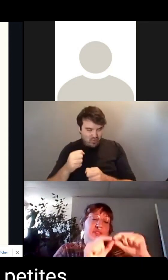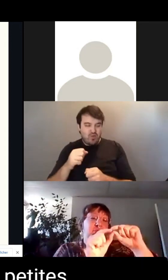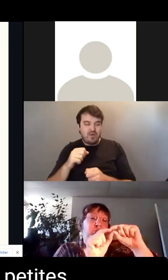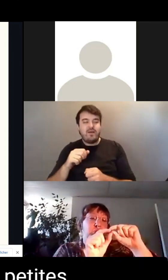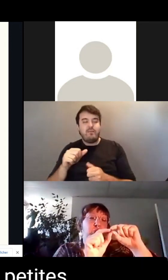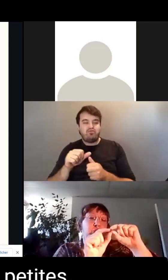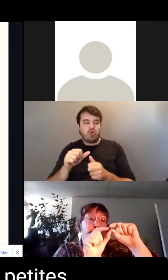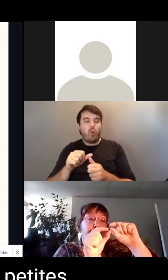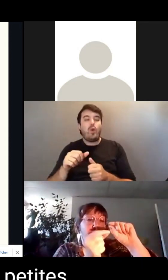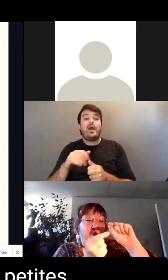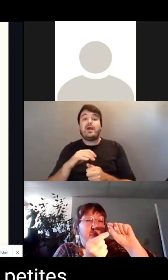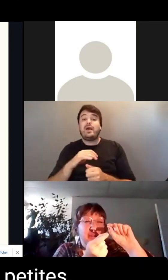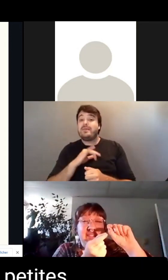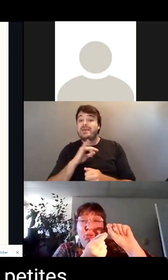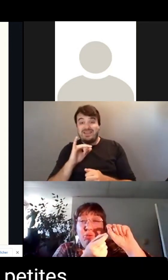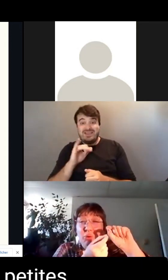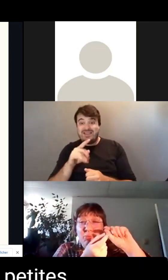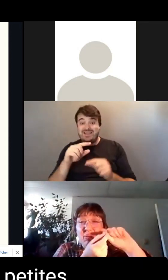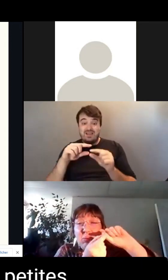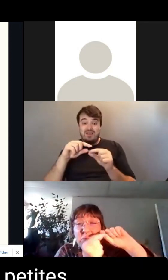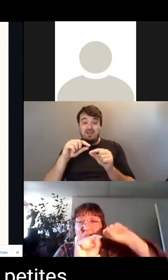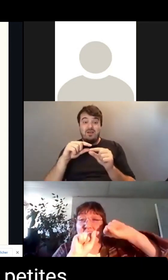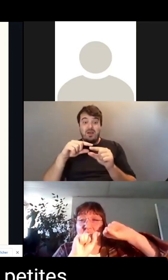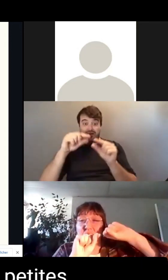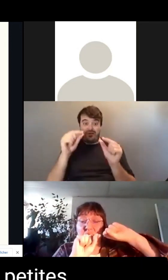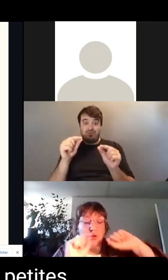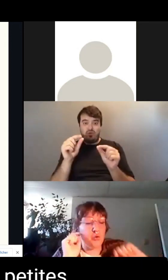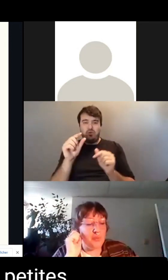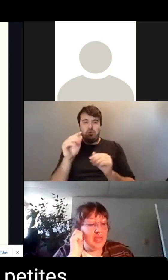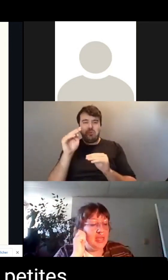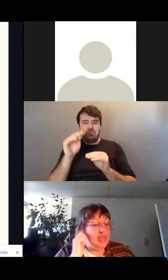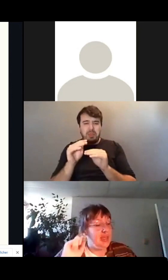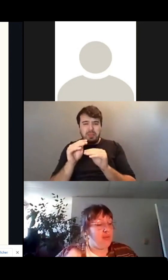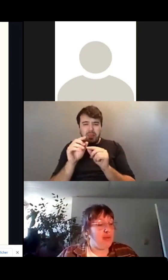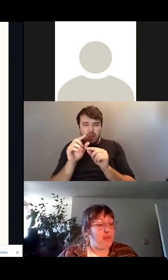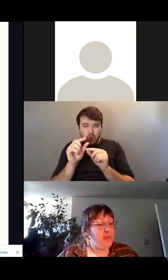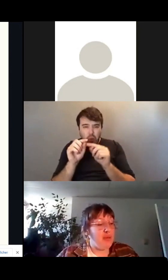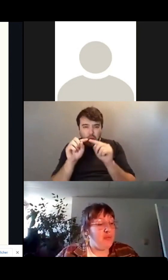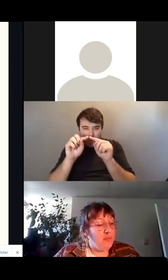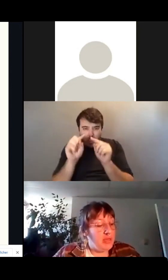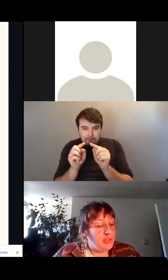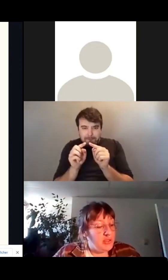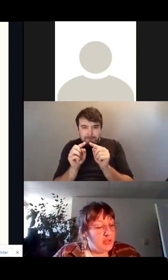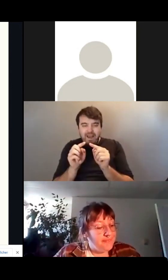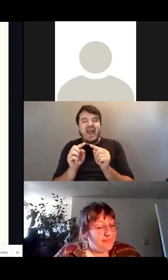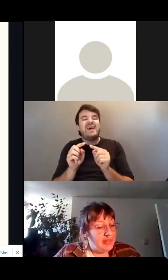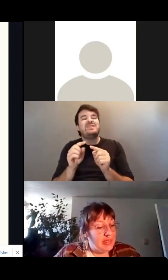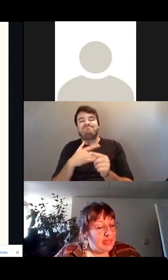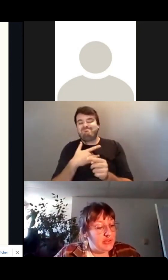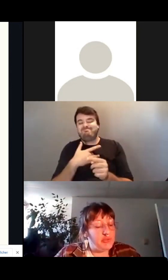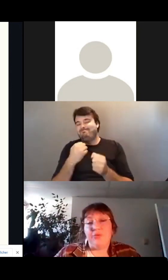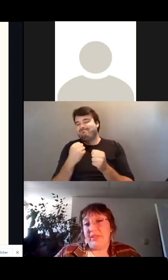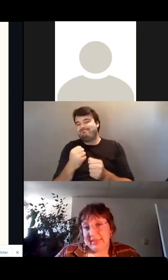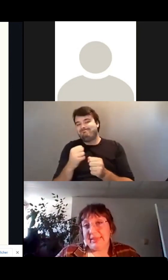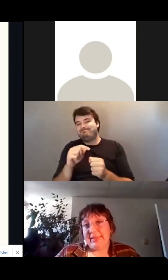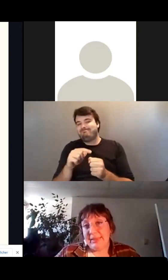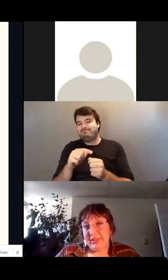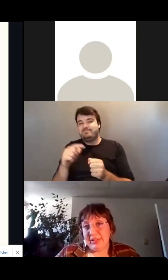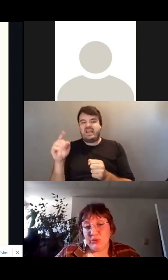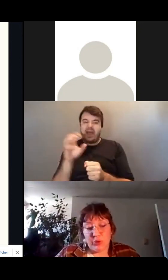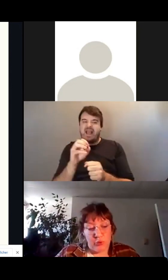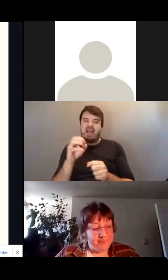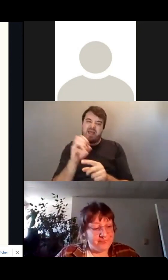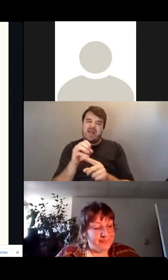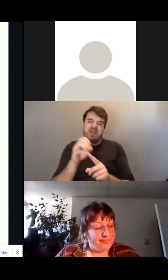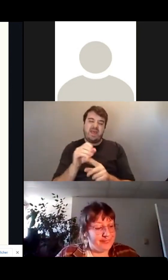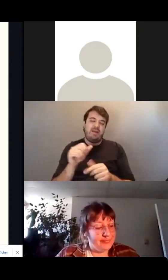c'est ça. Si vos gousses sont petites, courtes, puis comme toutes recourbées, eh bien, probablement qu'elles se sont faites attaquer par